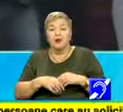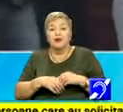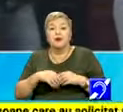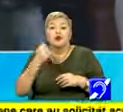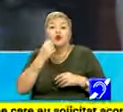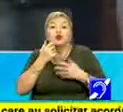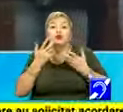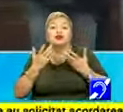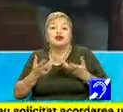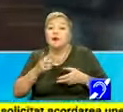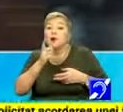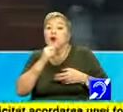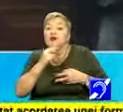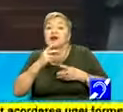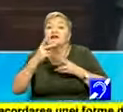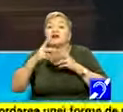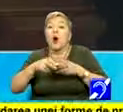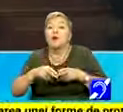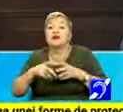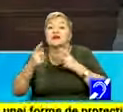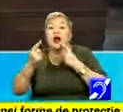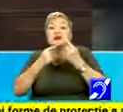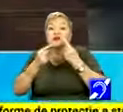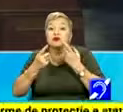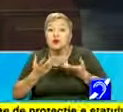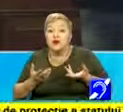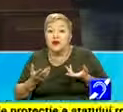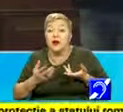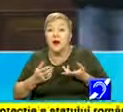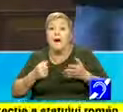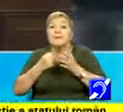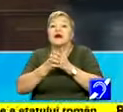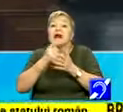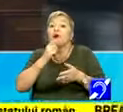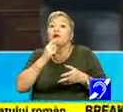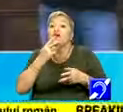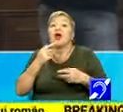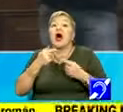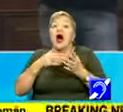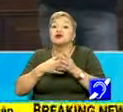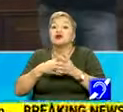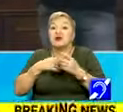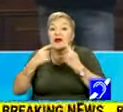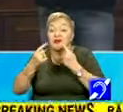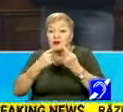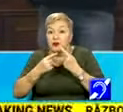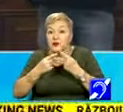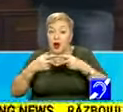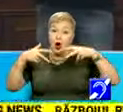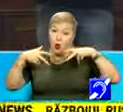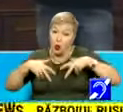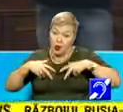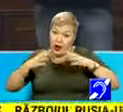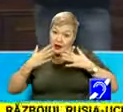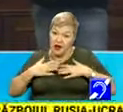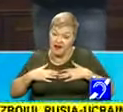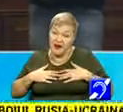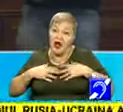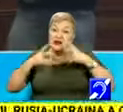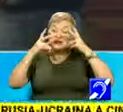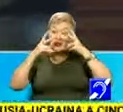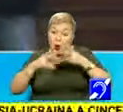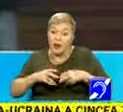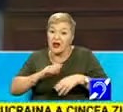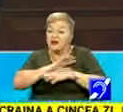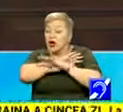știm unde se vor opri la negocieri sau până unde vor ajunge. Evident că partea ucraineană va insista pentru oprirea